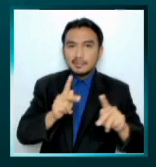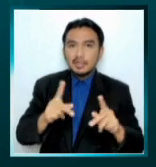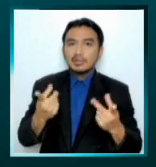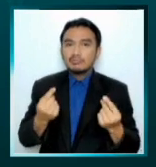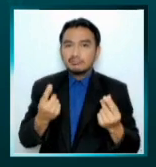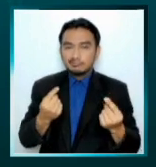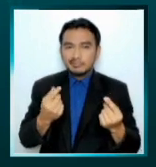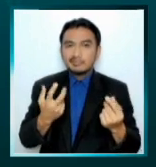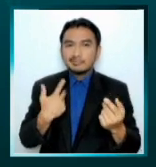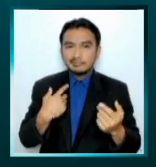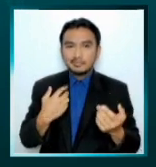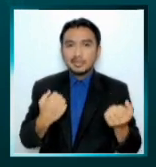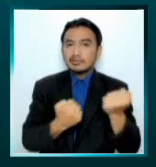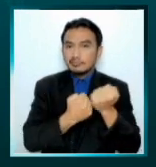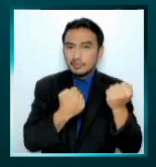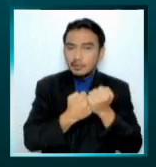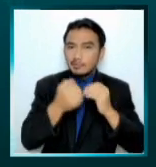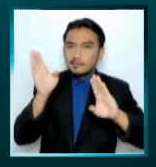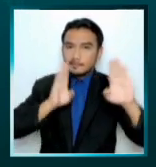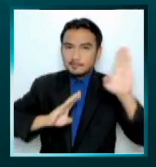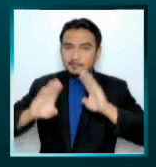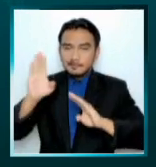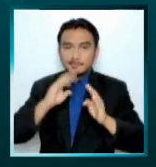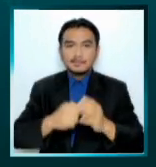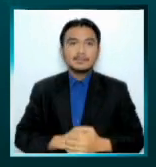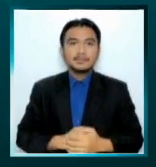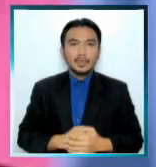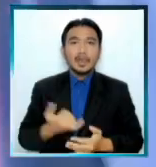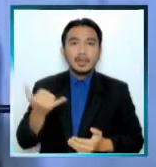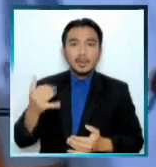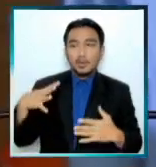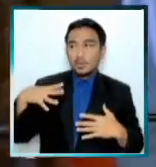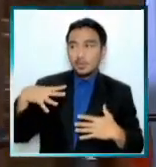problema. Hinihingan namin ang reaksyon dito si Mayor Sara.